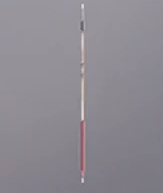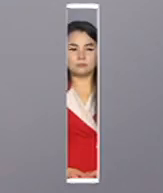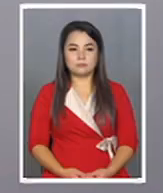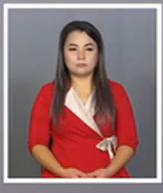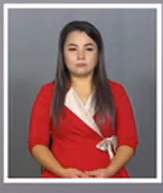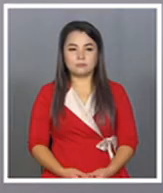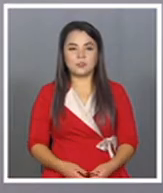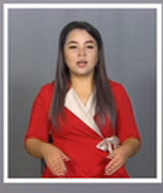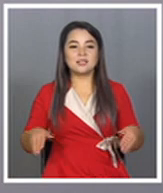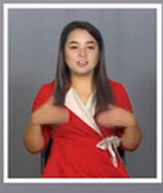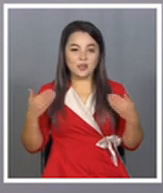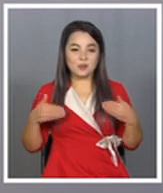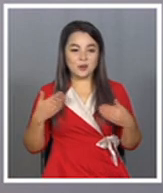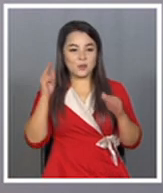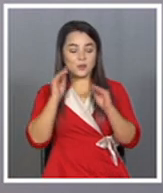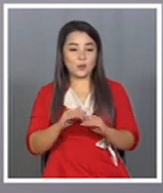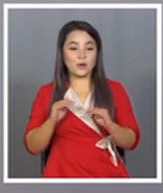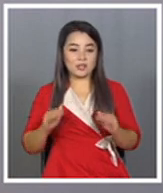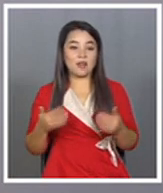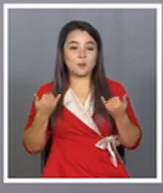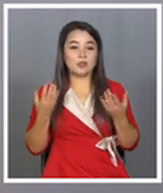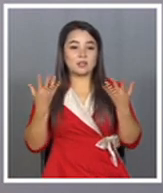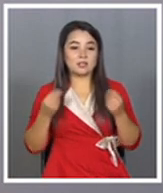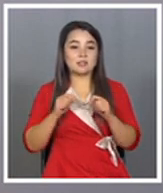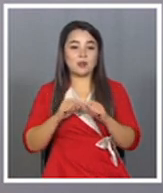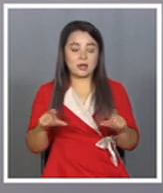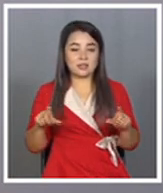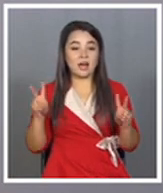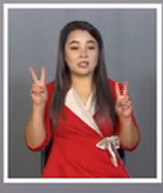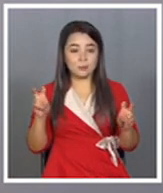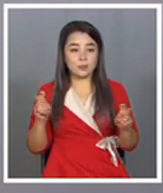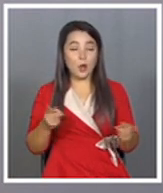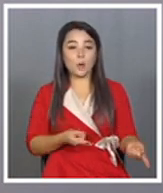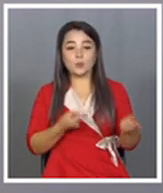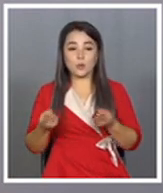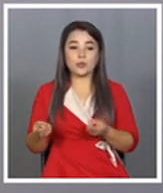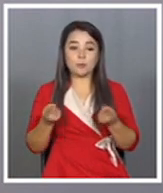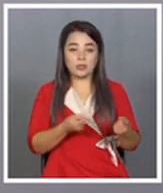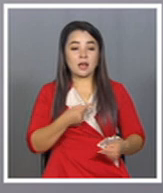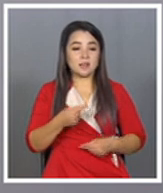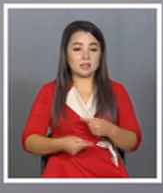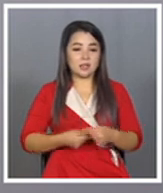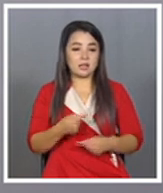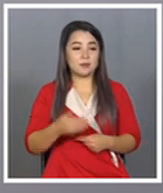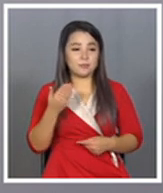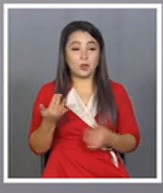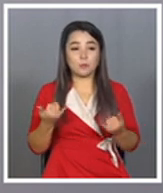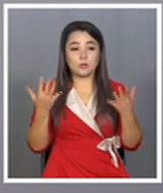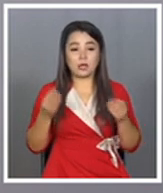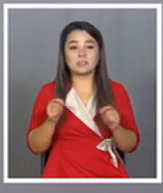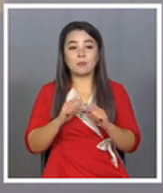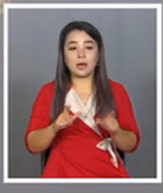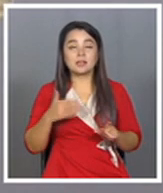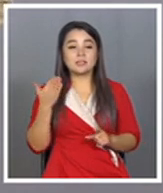Сәлеметсіздер ме, оқушылар? Бүгінгі сабағымыздың тақырыбы – көшпенділер салтанаты. Бүгінгі сабақта